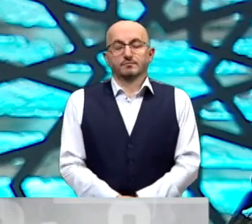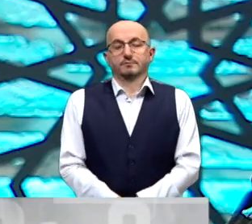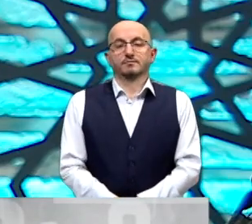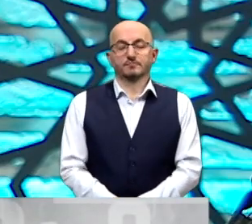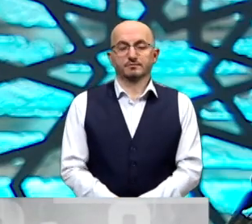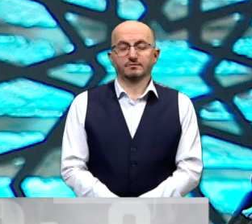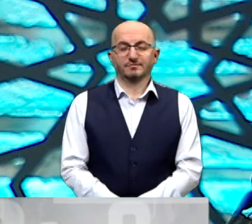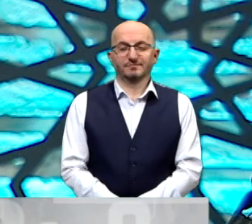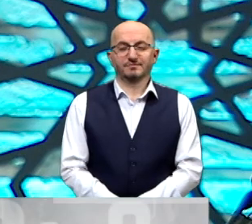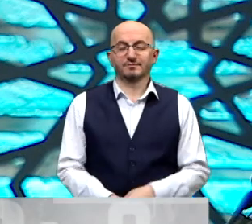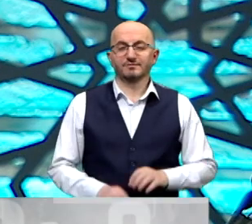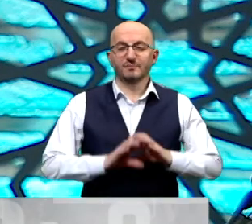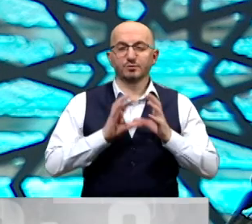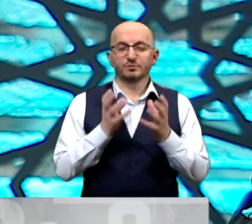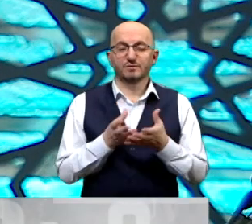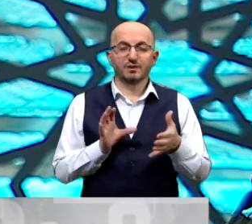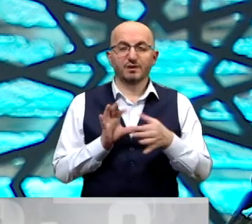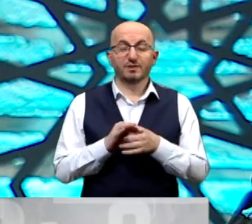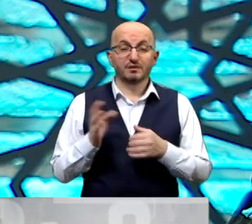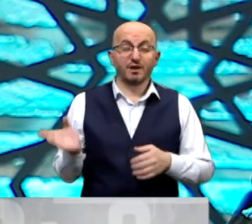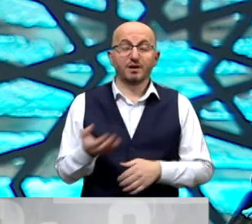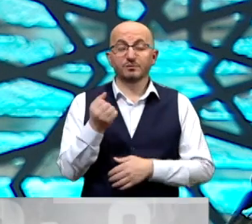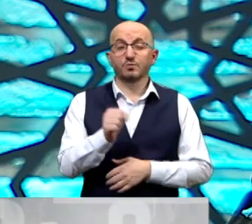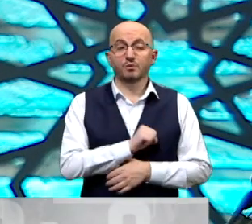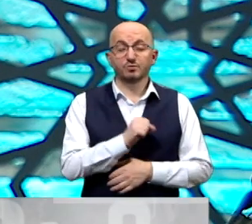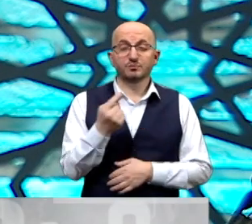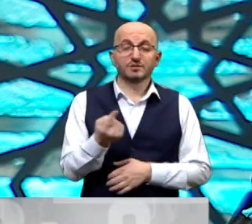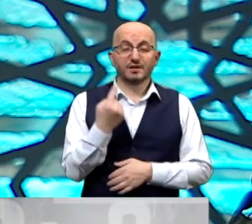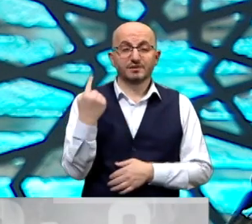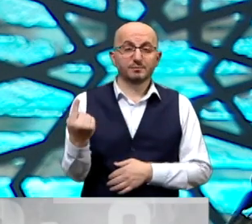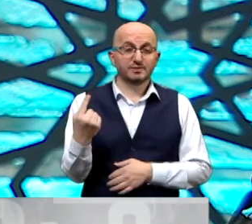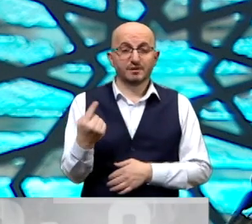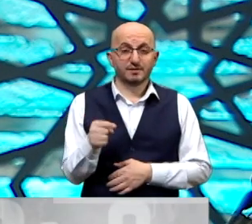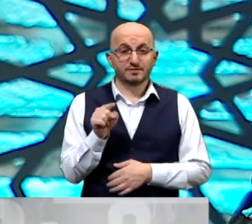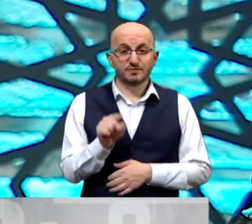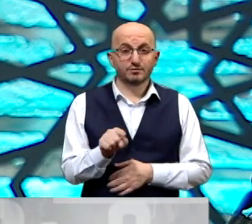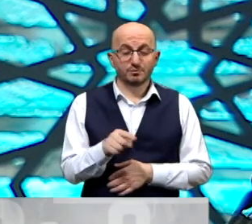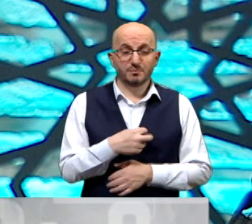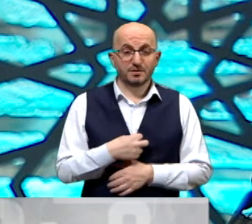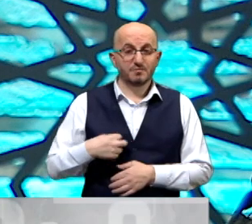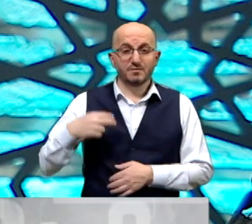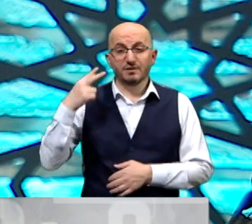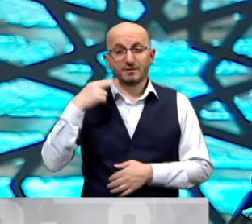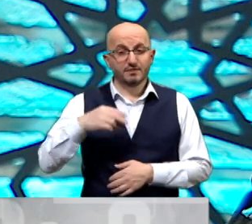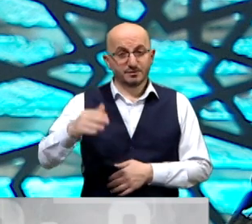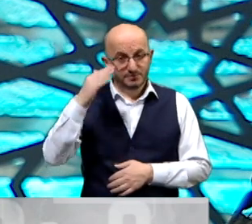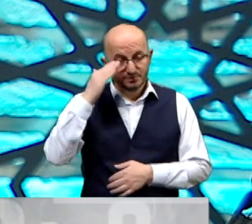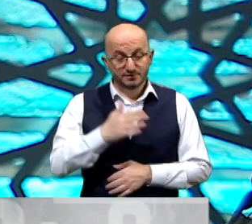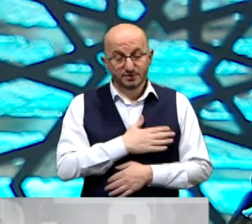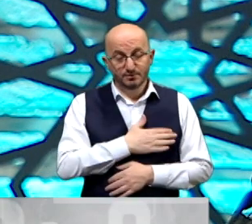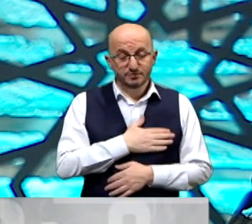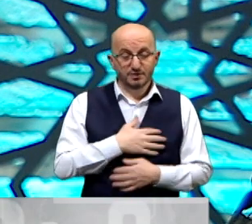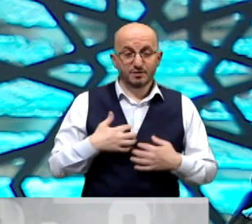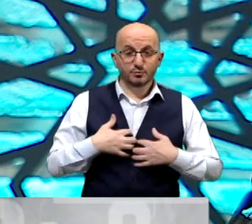bu dünya ile alakalı en korktuğum şeylerden bir tanesi şu; hani biz peygamber efendimiz aleyhissalatu vesselam'dan güvenilir